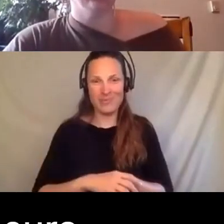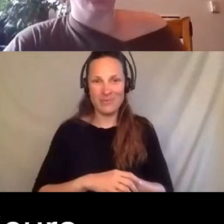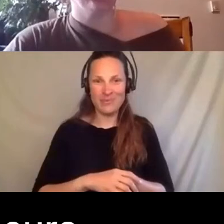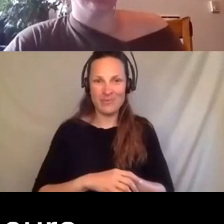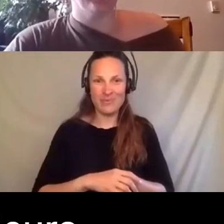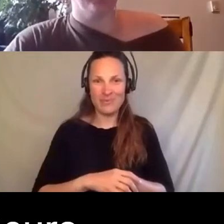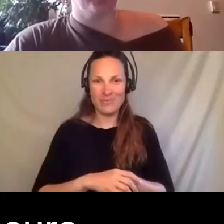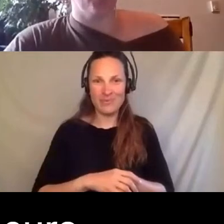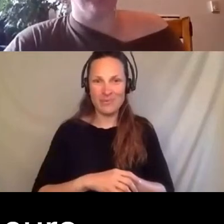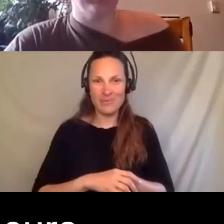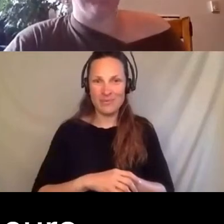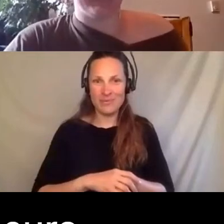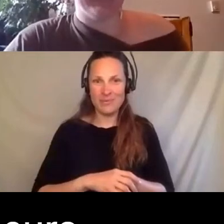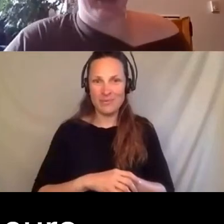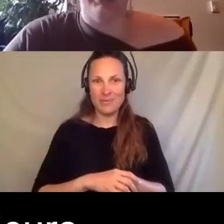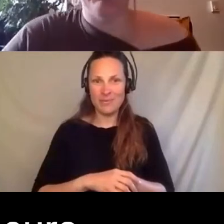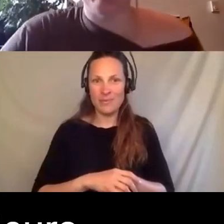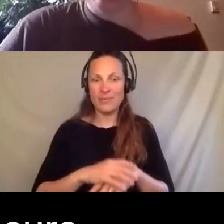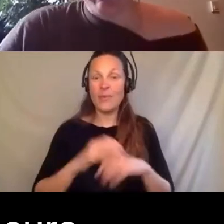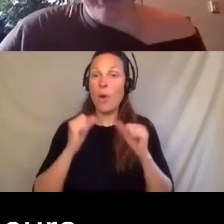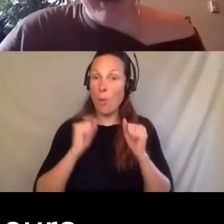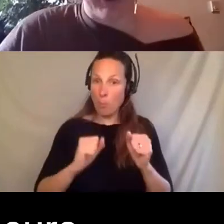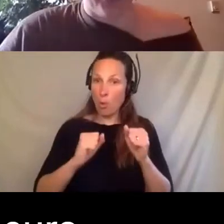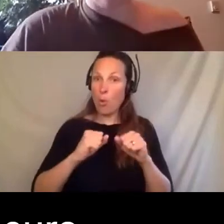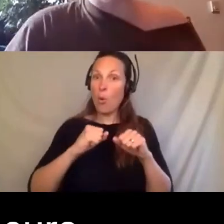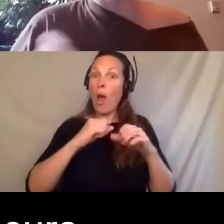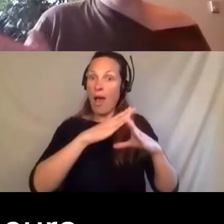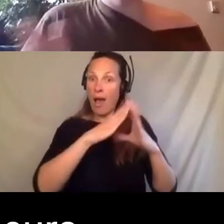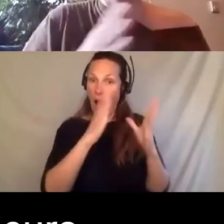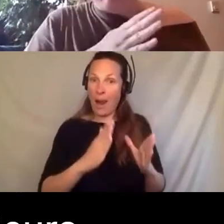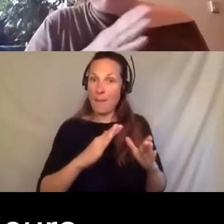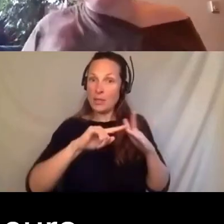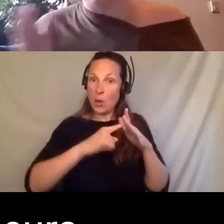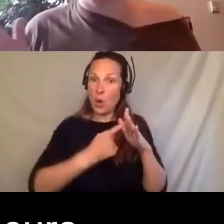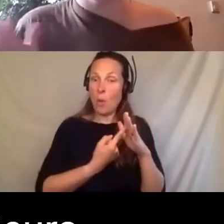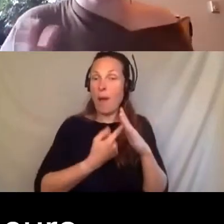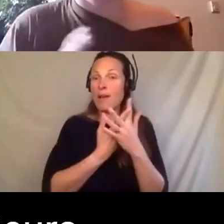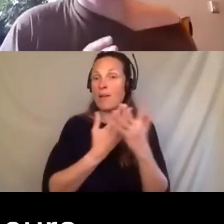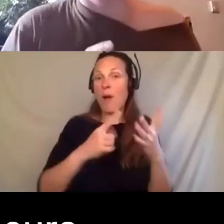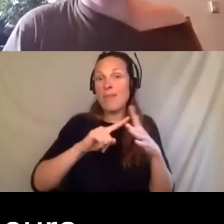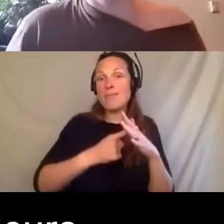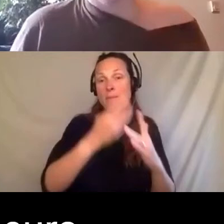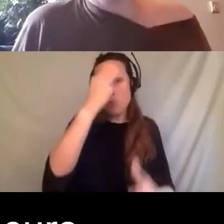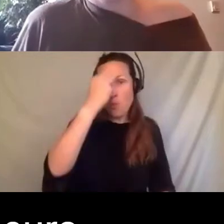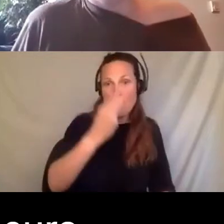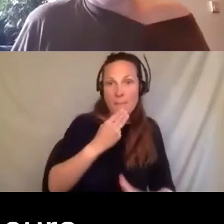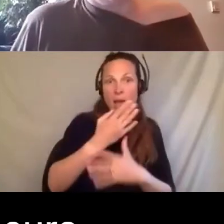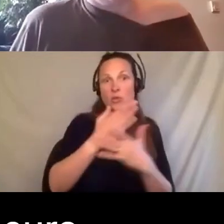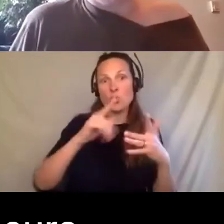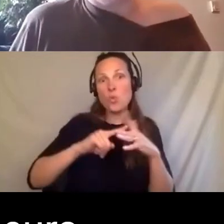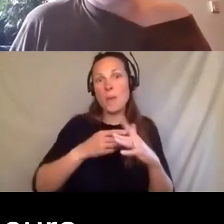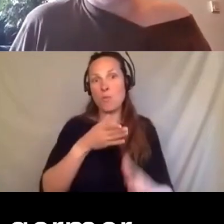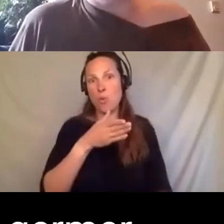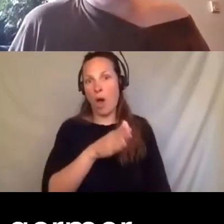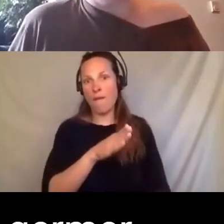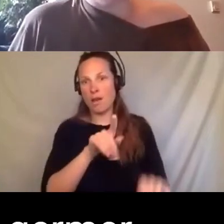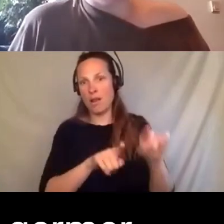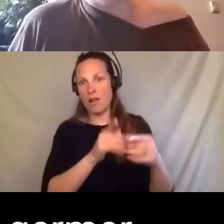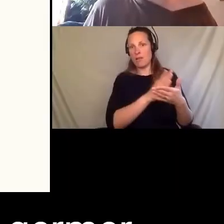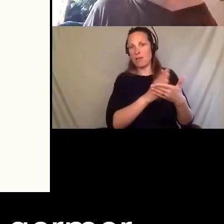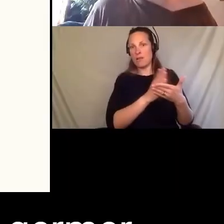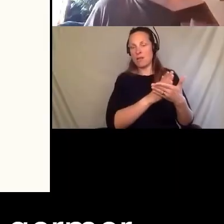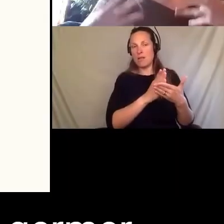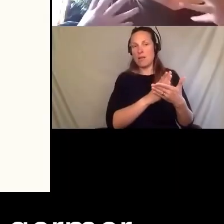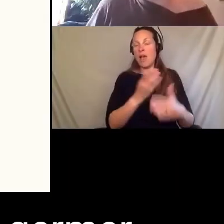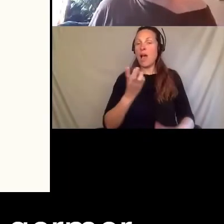Et donc, on peut les partir en semis intérieur début mars, début avril. Puis,